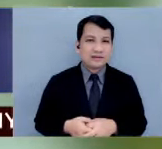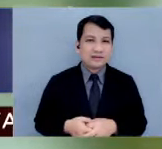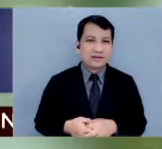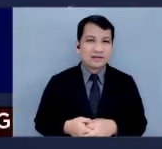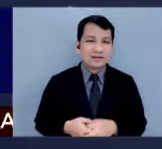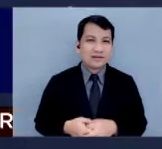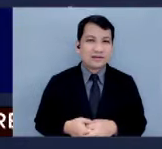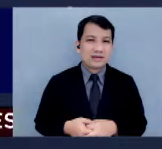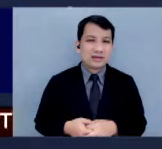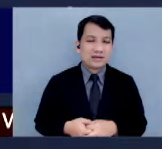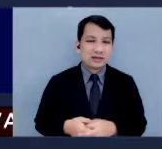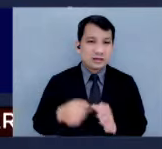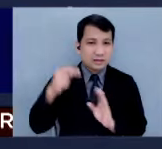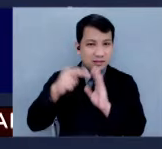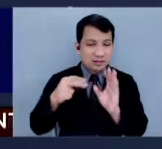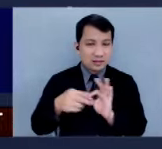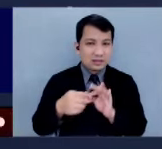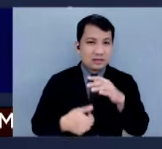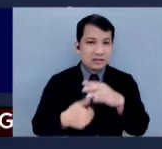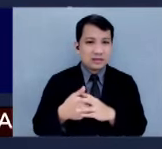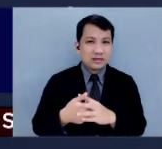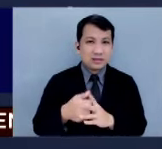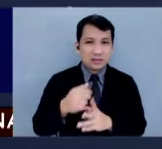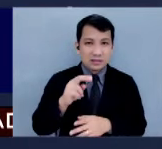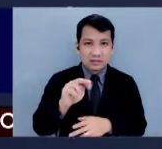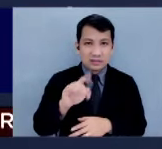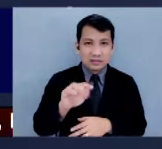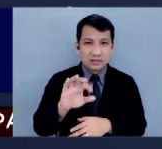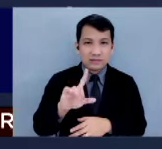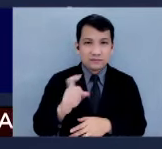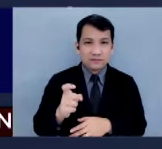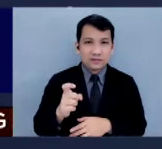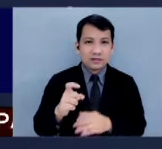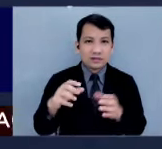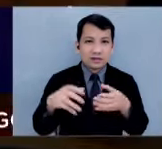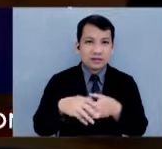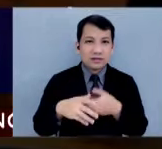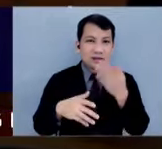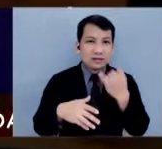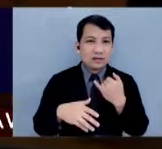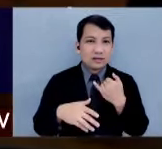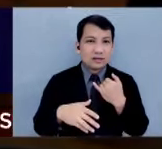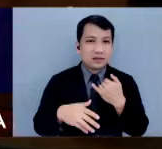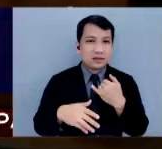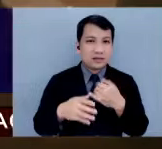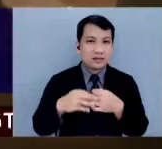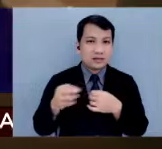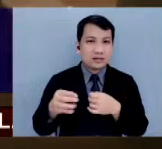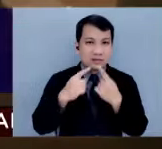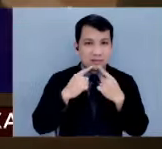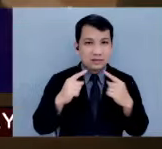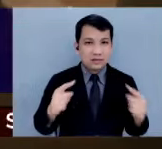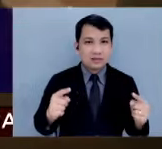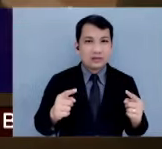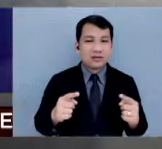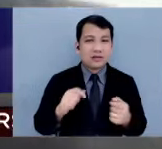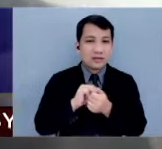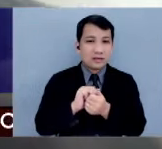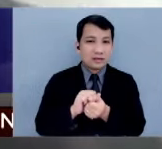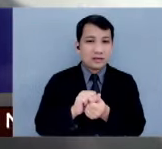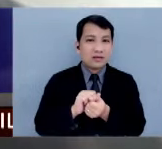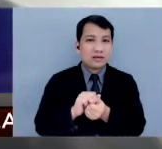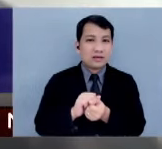Sa videong inilabas ng Netflix, kinabahan pa ang cast dahil sa pa-suspense na announcement. Kasama pa rin dito sina